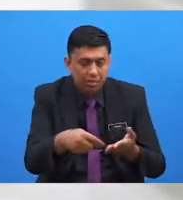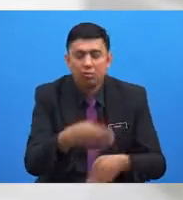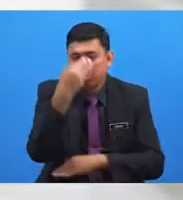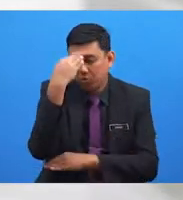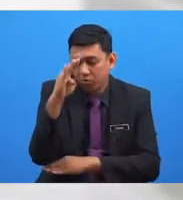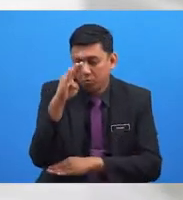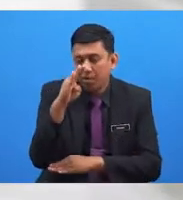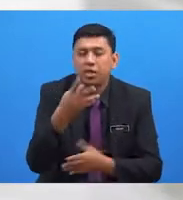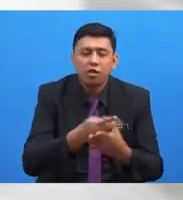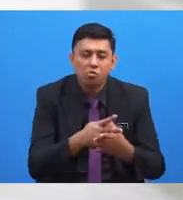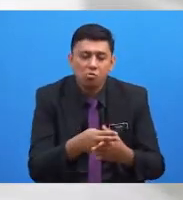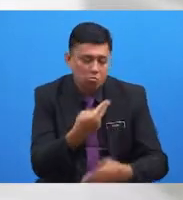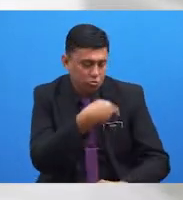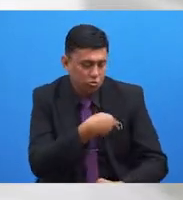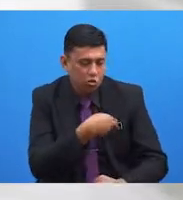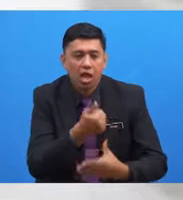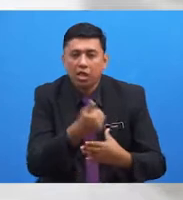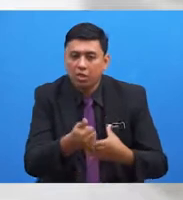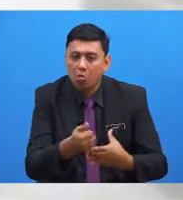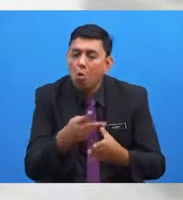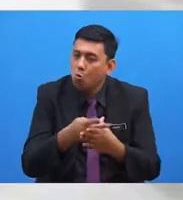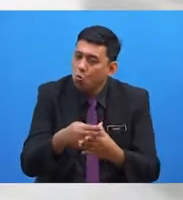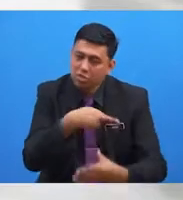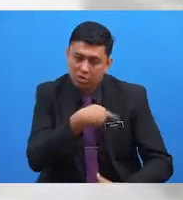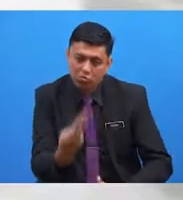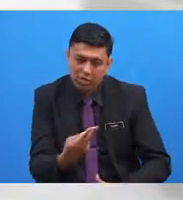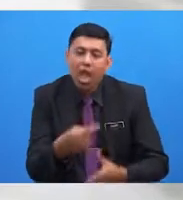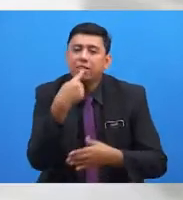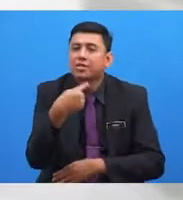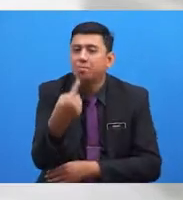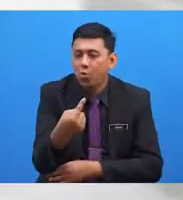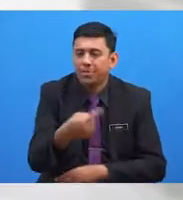bagi kongsi untung atau kongsi rugi tersebut.